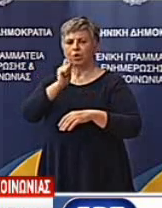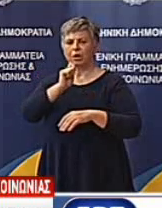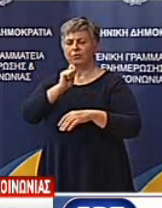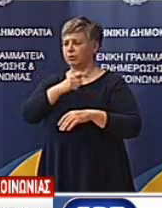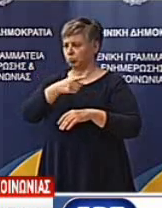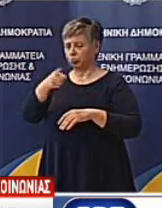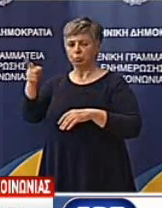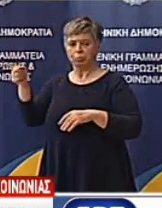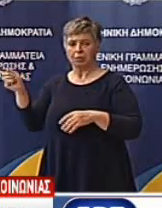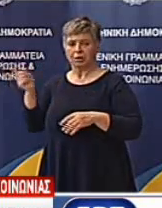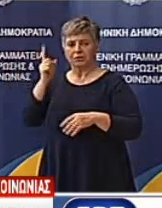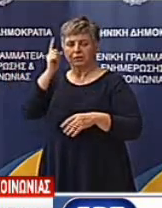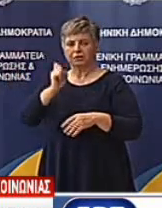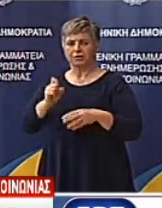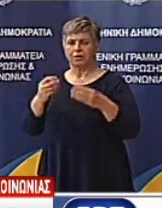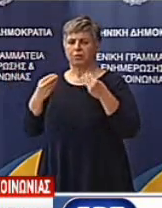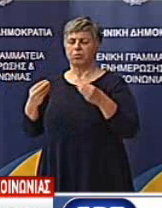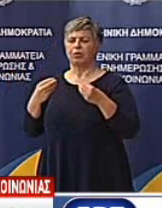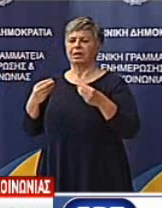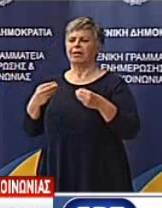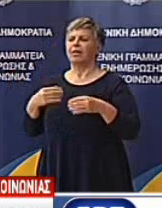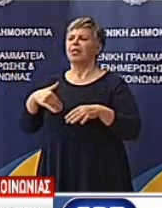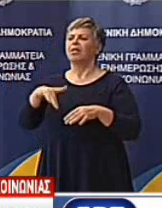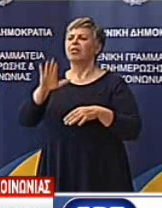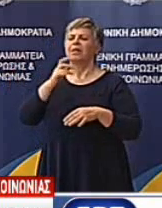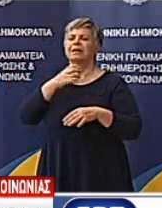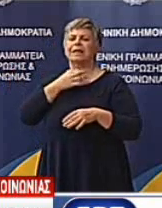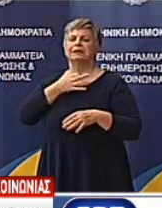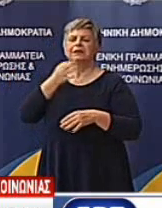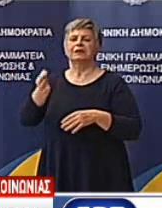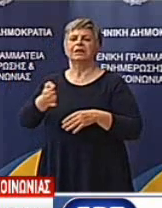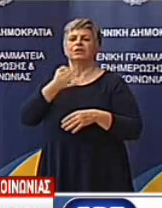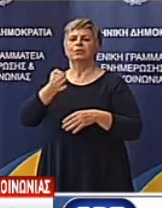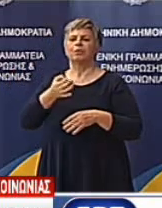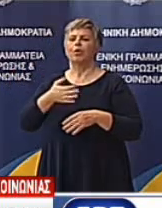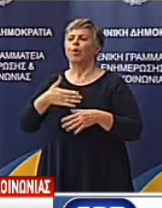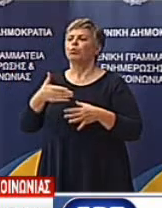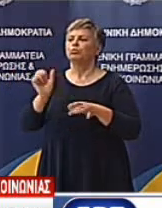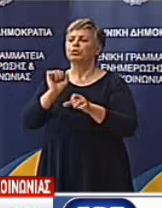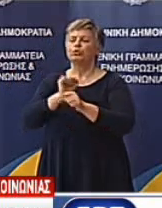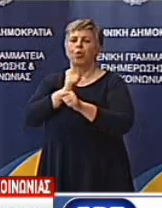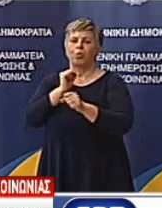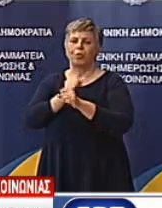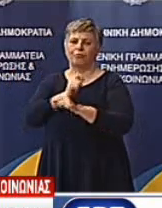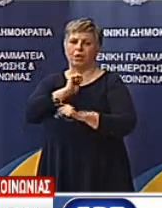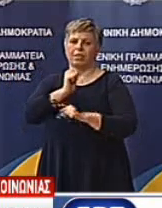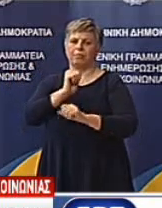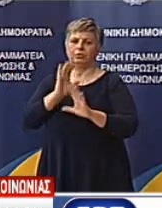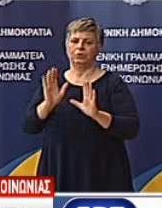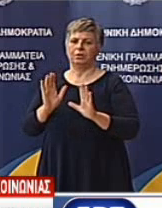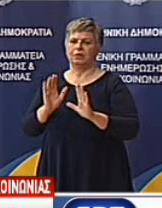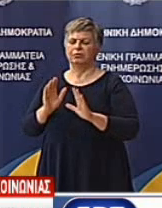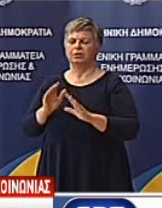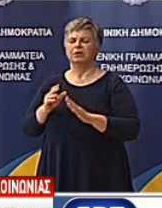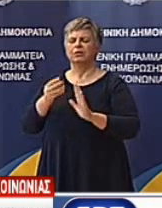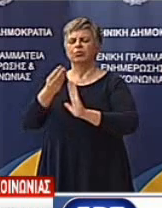καλύτερα από μένα. Δεν χρειάζεται να περιγράψω τις συνθήκες εργασίας των συναδέλφων σας σήμερα. Και με την απειλή όχι